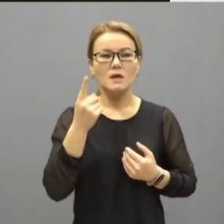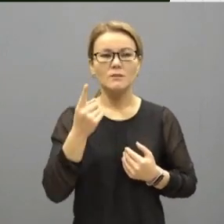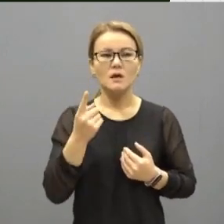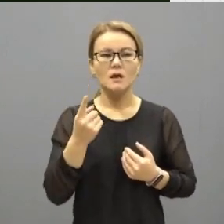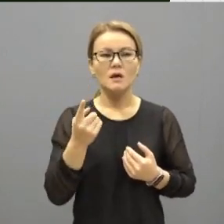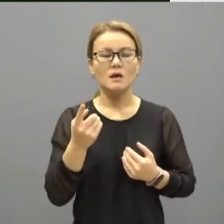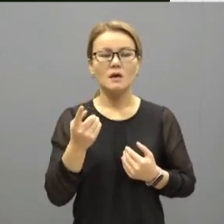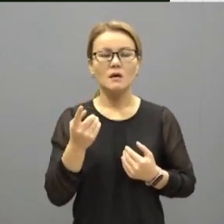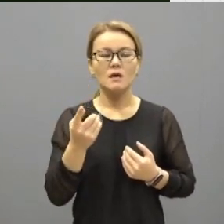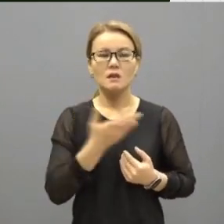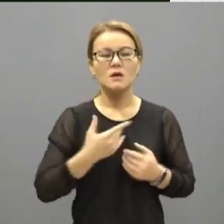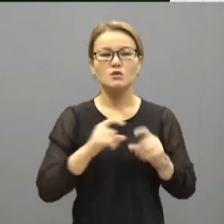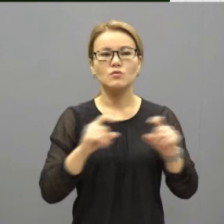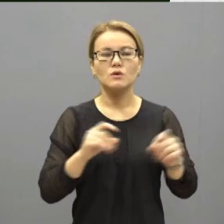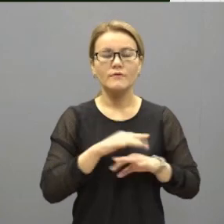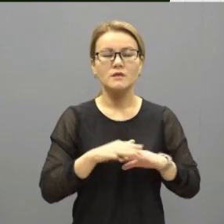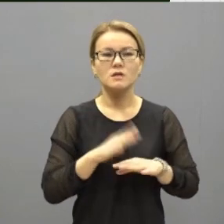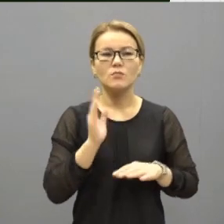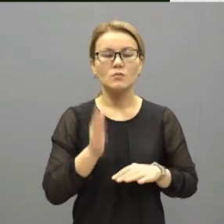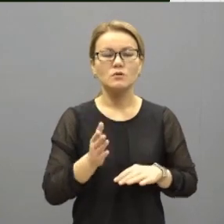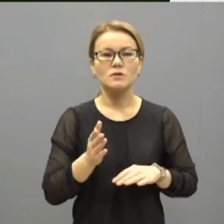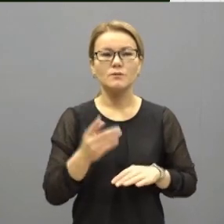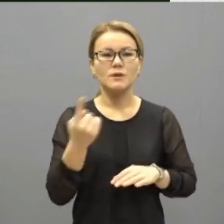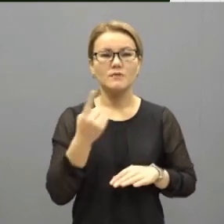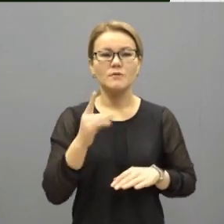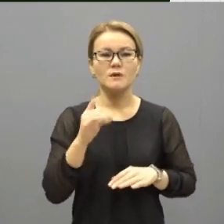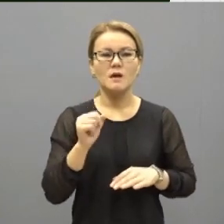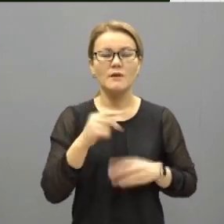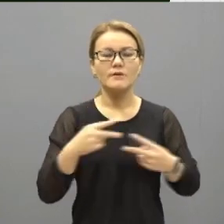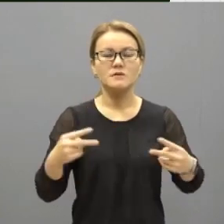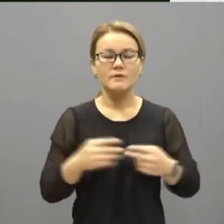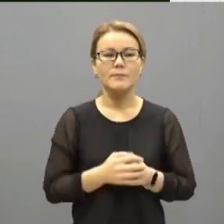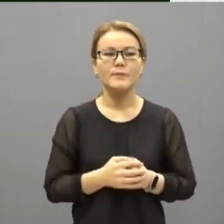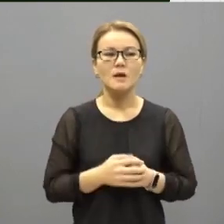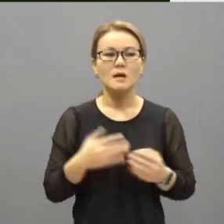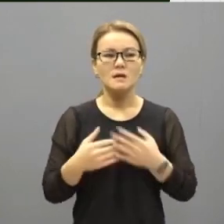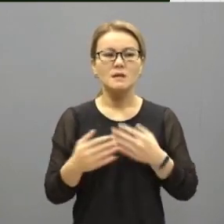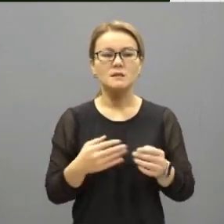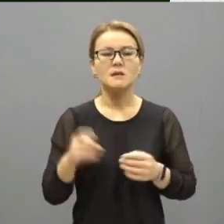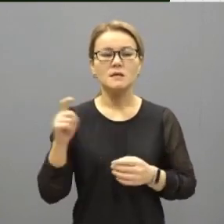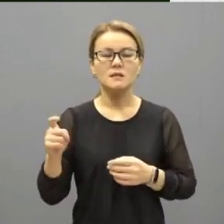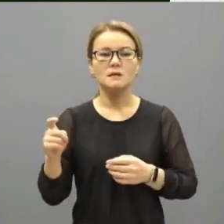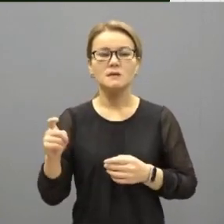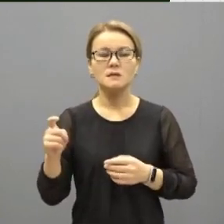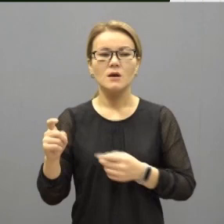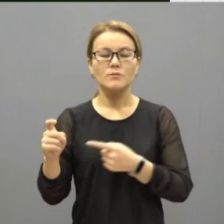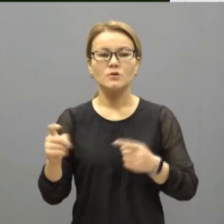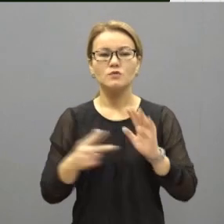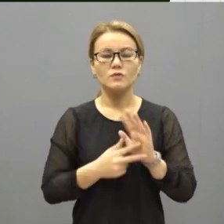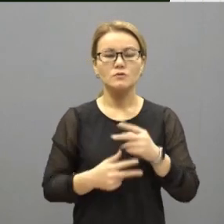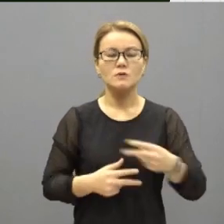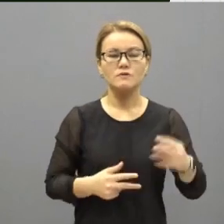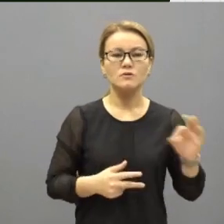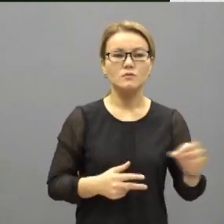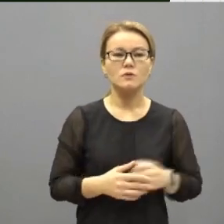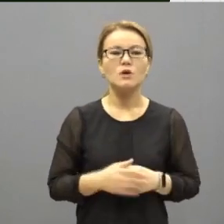уравнение будет верным равенством. Если x минус 8 равно нулю, то